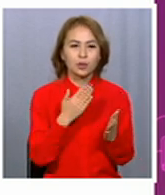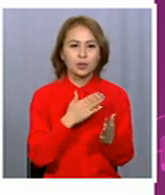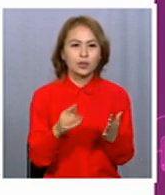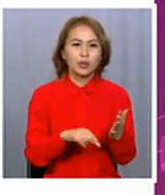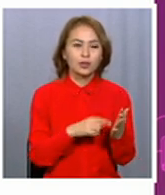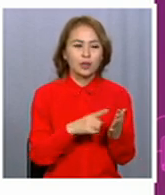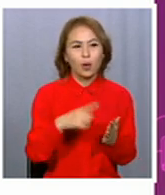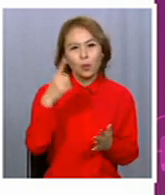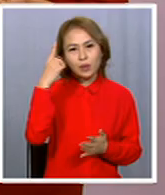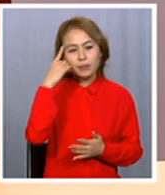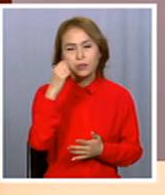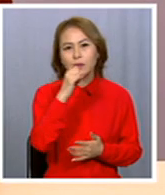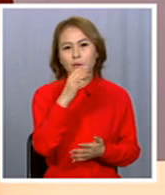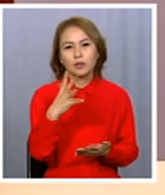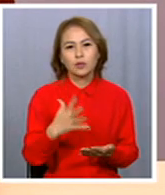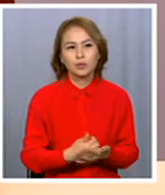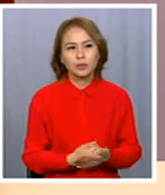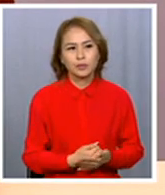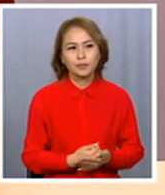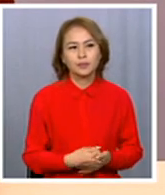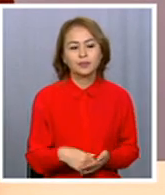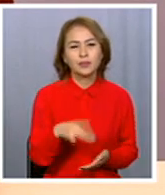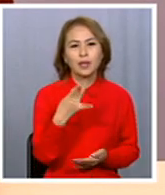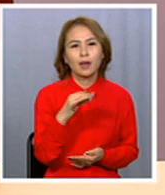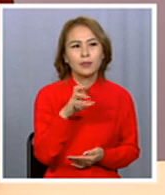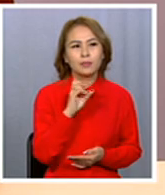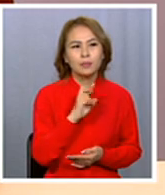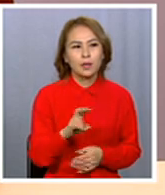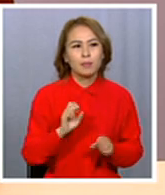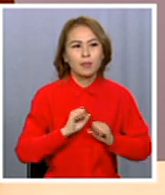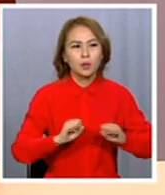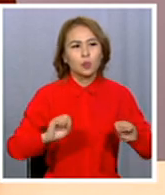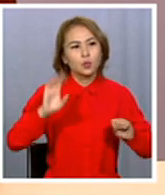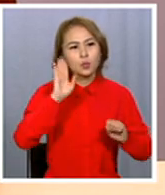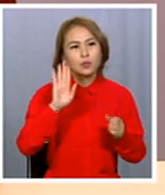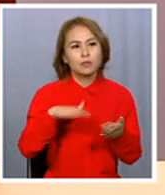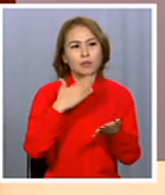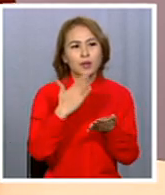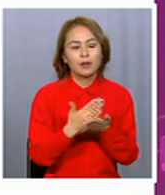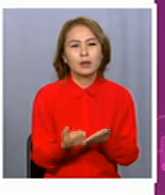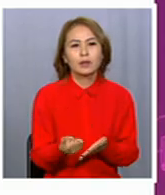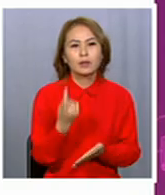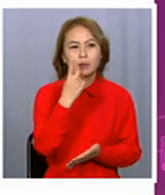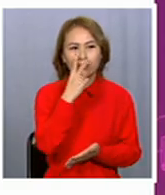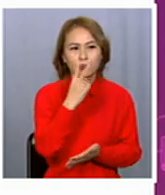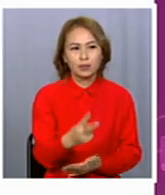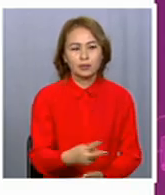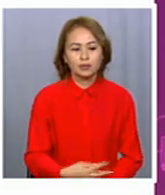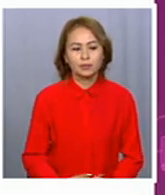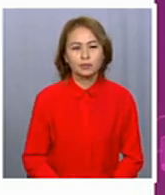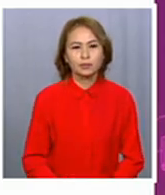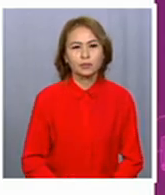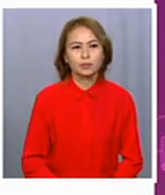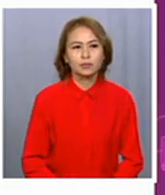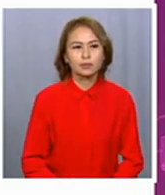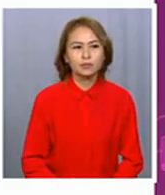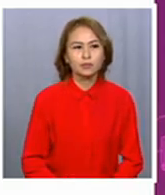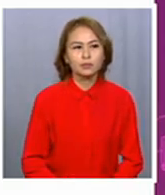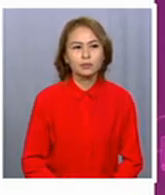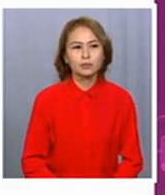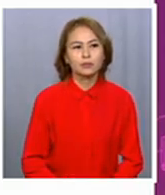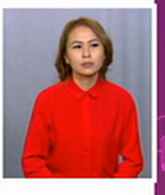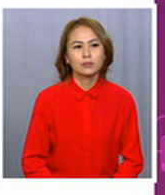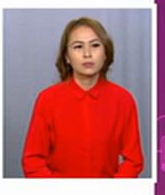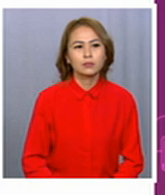ойланып жауап беріп көріңдер. Балалар, Райымбек батыр су көзі бар екен неден аңғарды? Қане ойланып көріңдер.